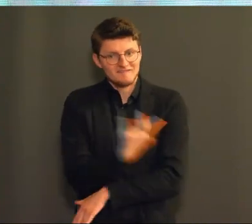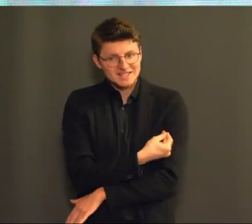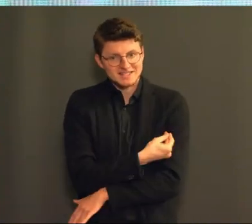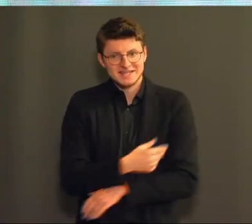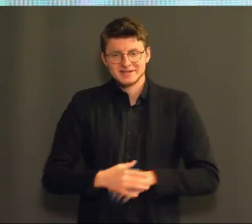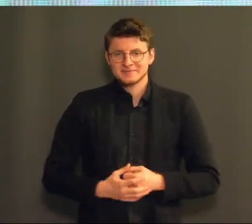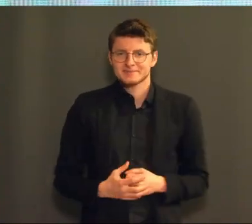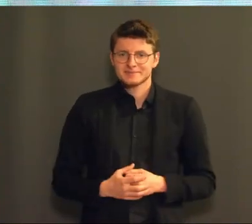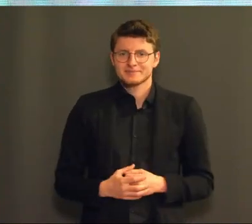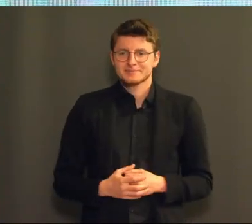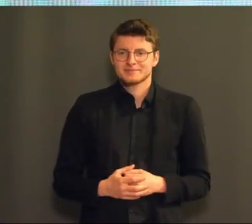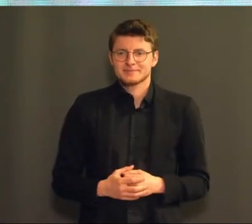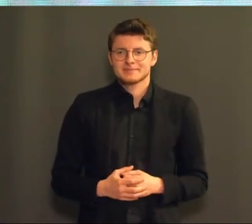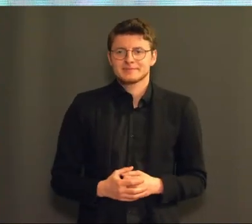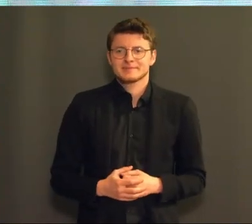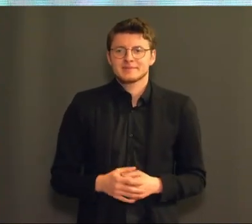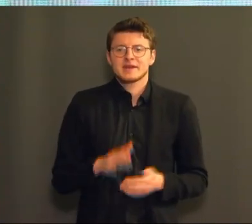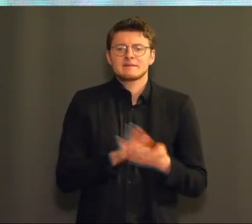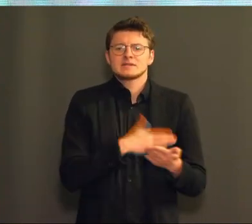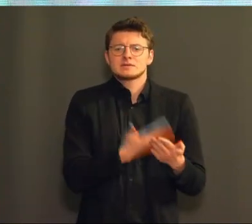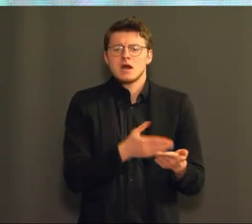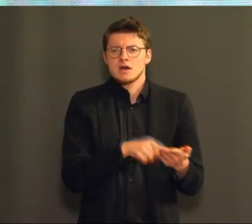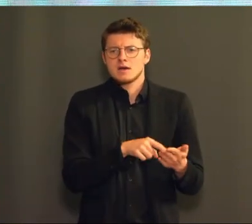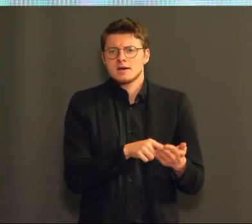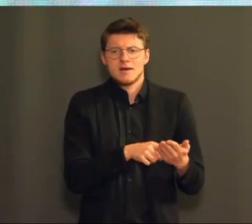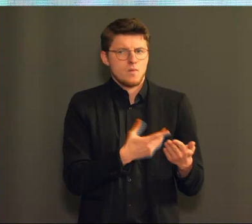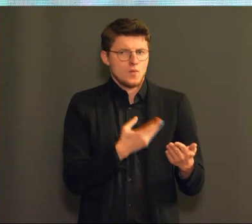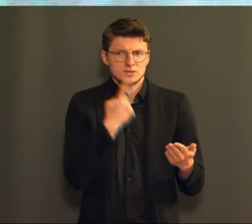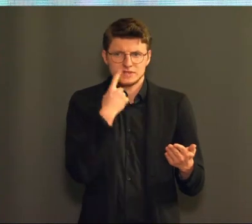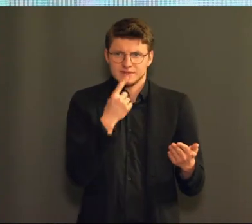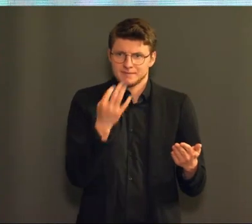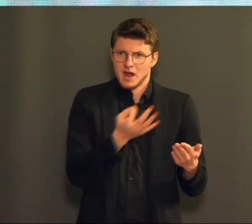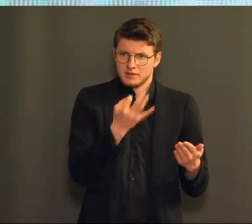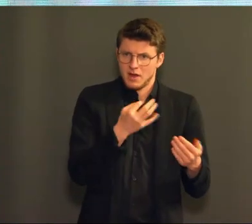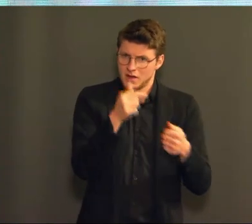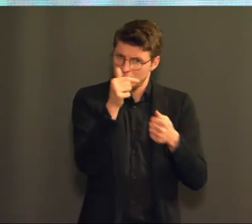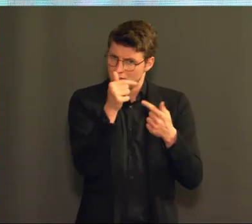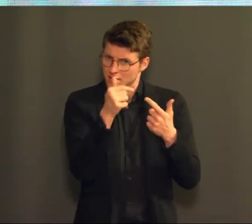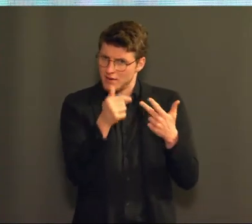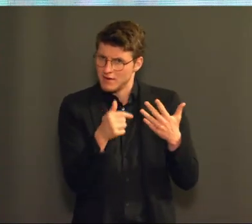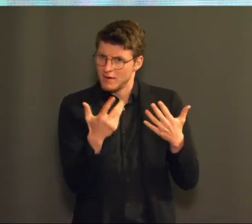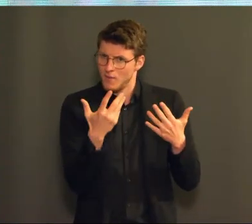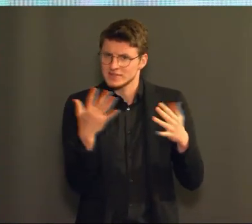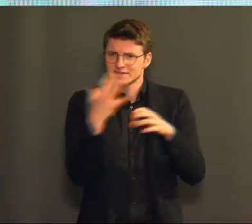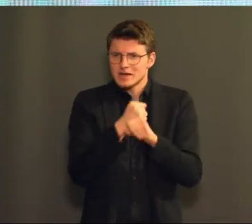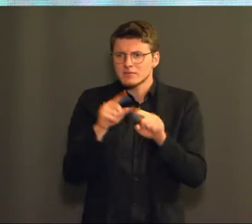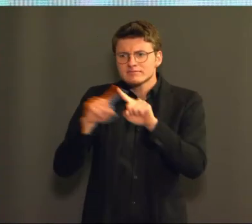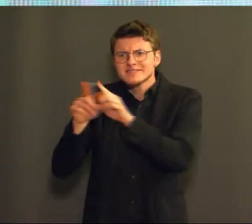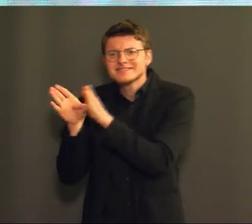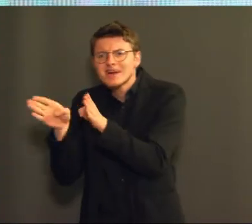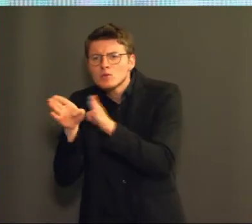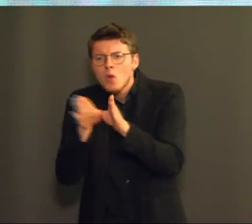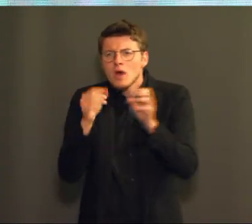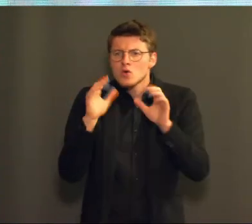Nu, dit rapport bevat dus belangrijke inzichten om samen met de sectoren nog hen beter